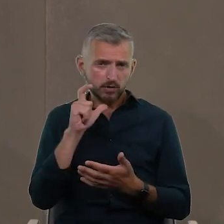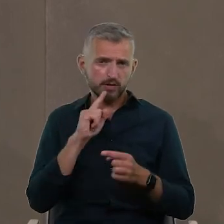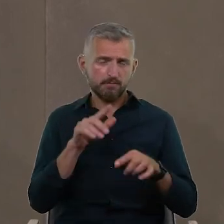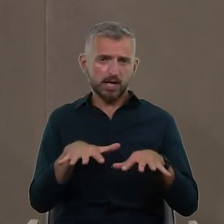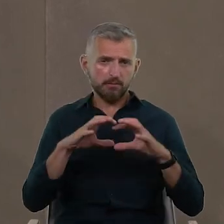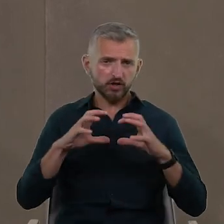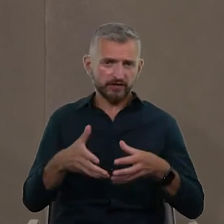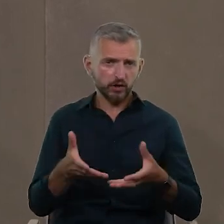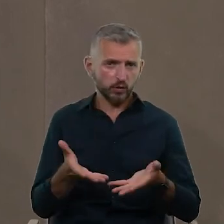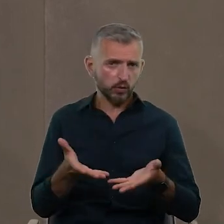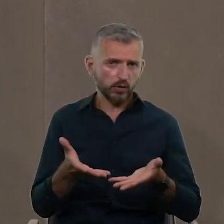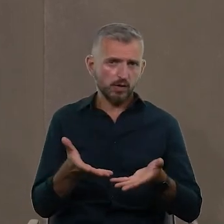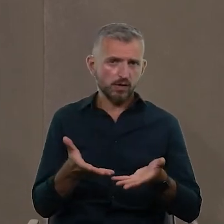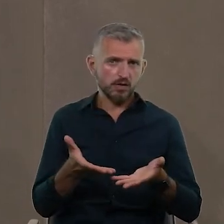таких